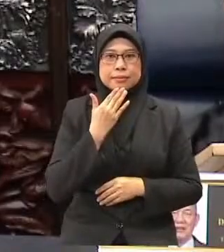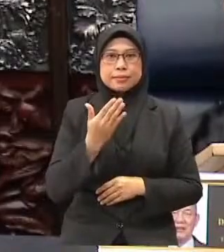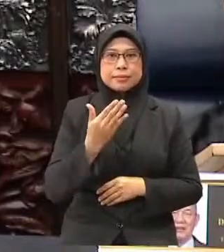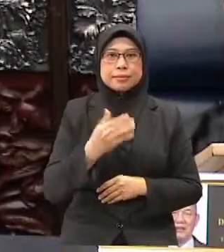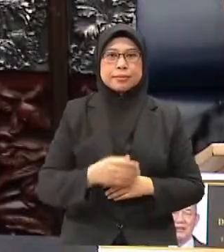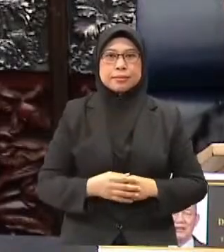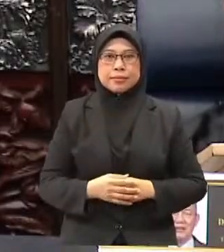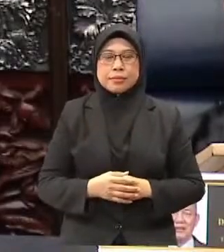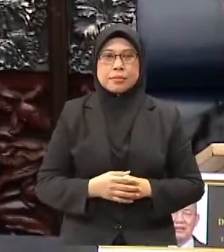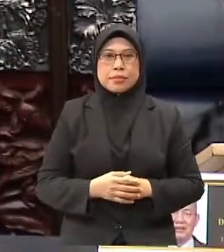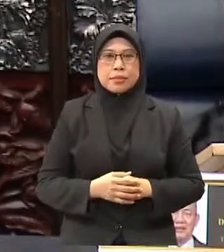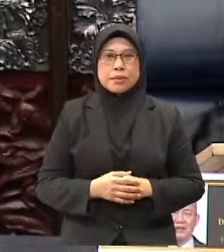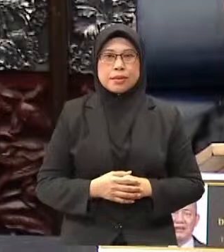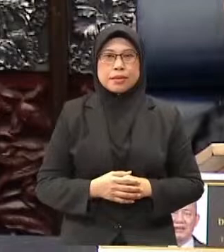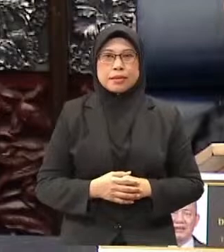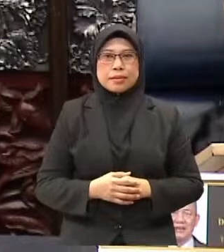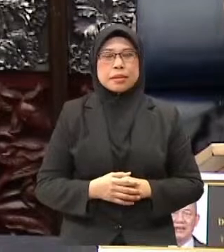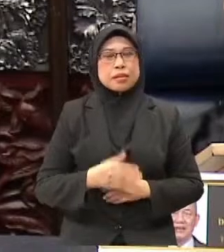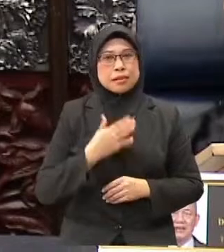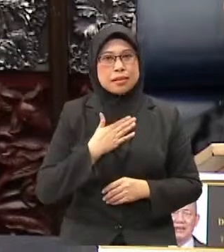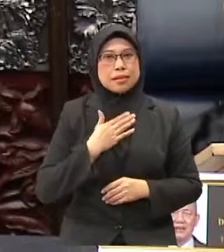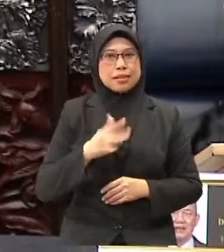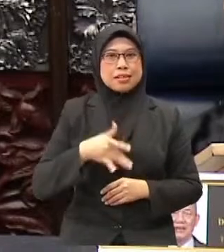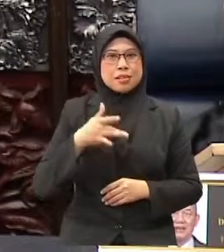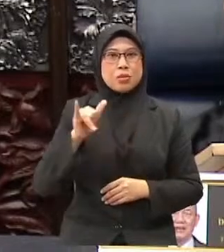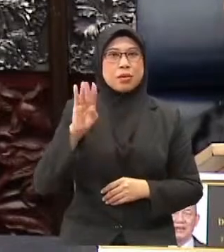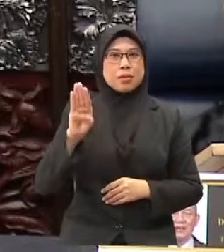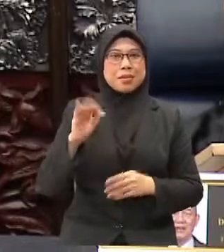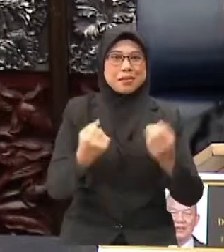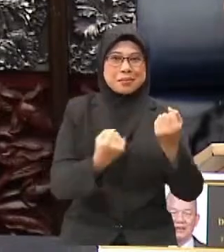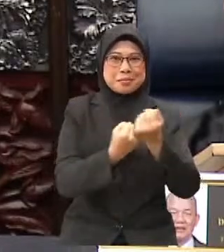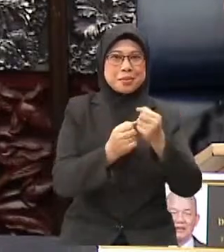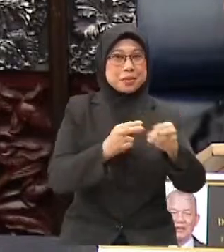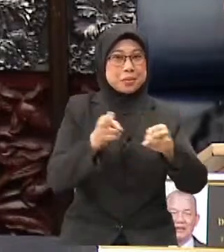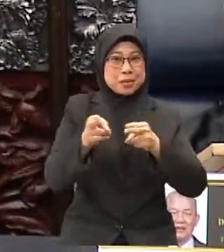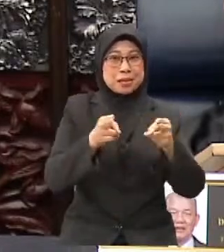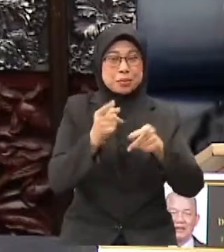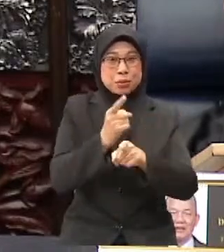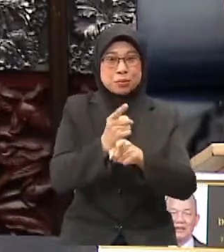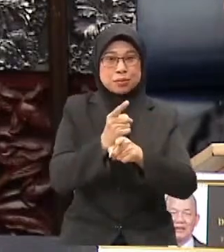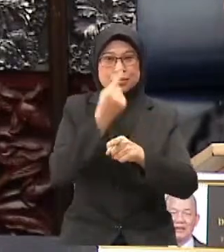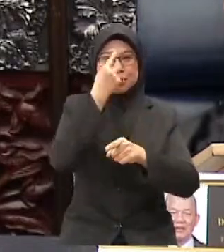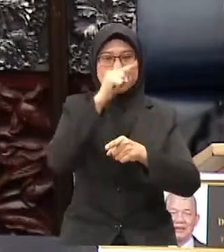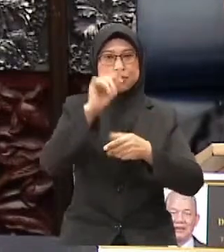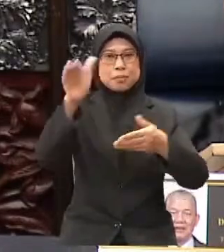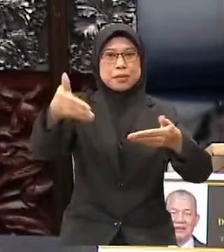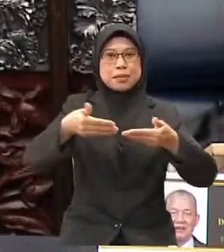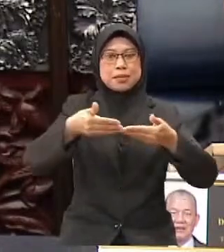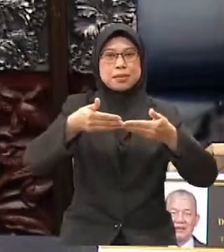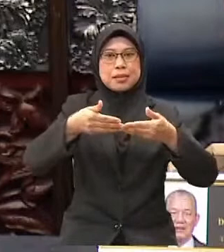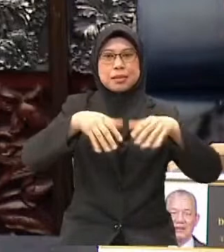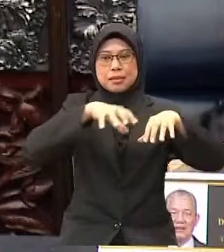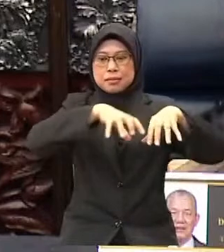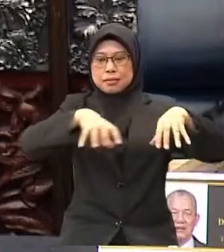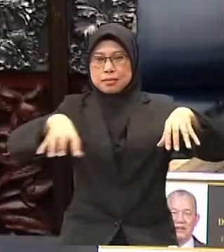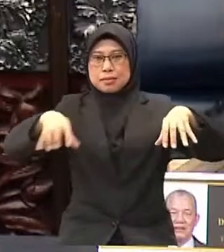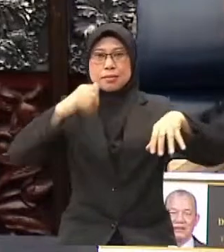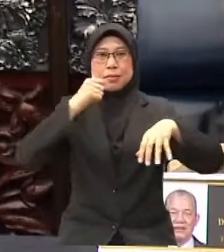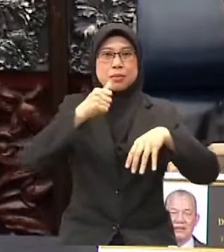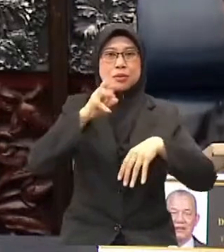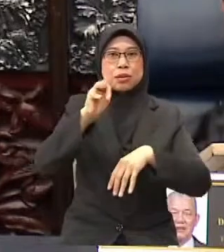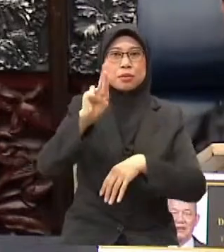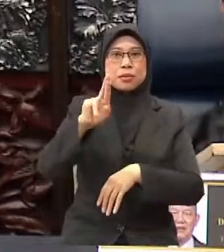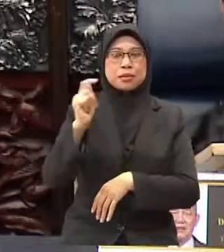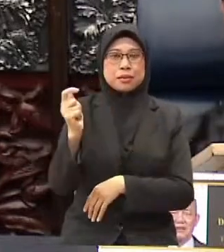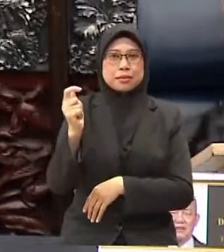kasih saya rasakan bahawa yang berhormat juga menyokonglah usaha tersebut untuk memperkenalkan coach wanita untuk mati